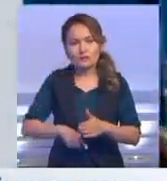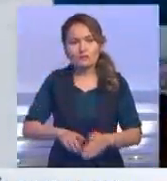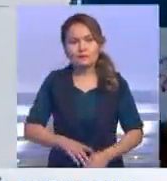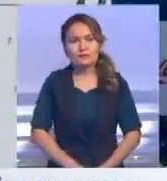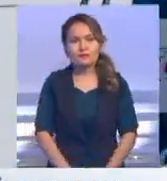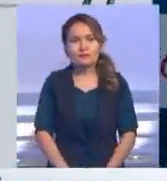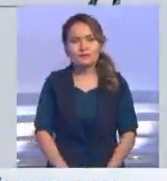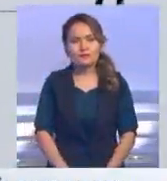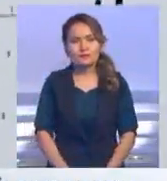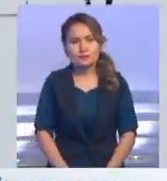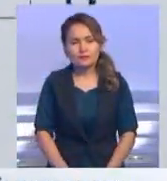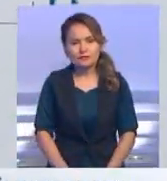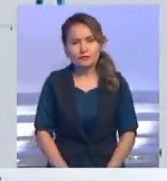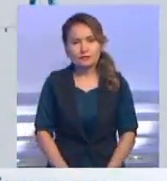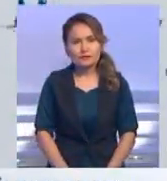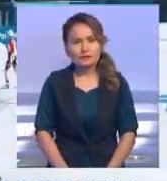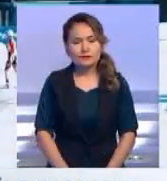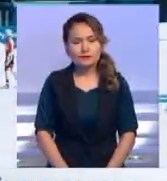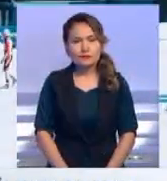үшін өзара сынға түседі.